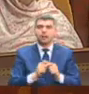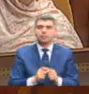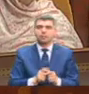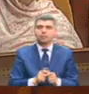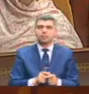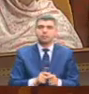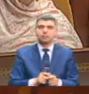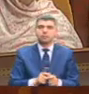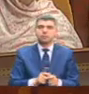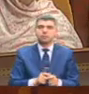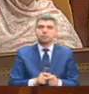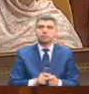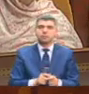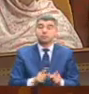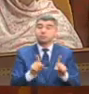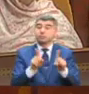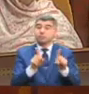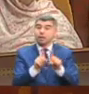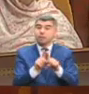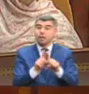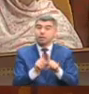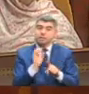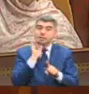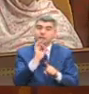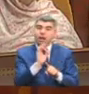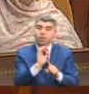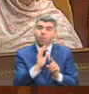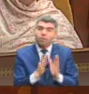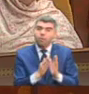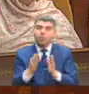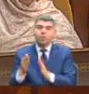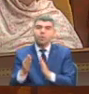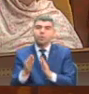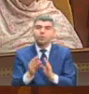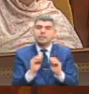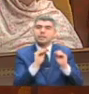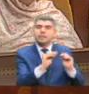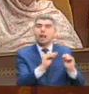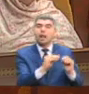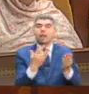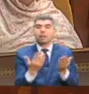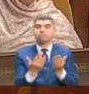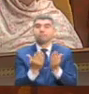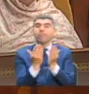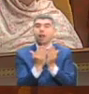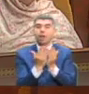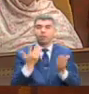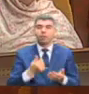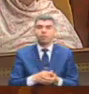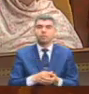ولكن هذا الشيء على حساب الجودة ديال التعليم، على حساب